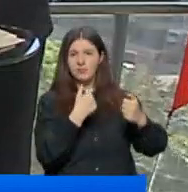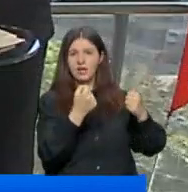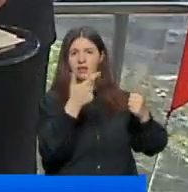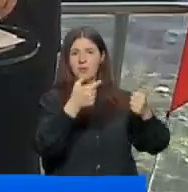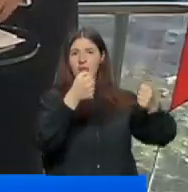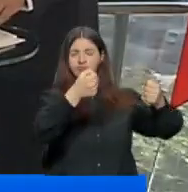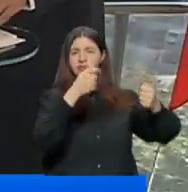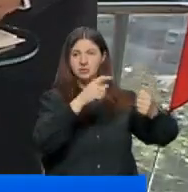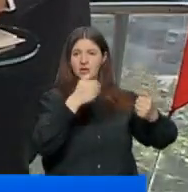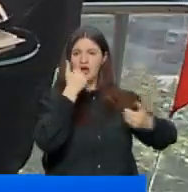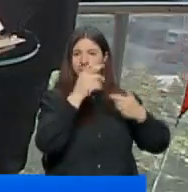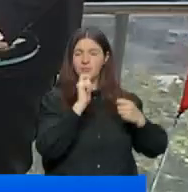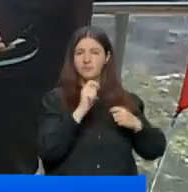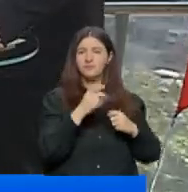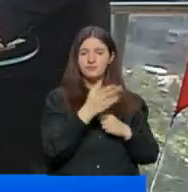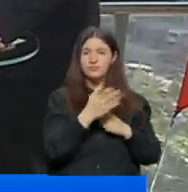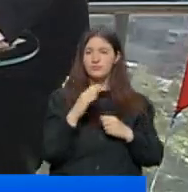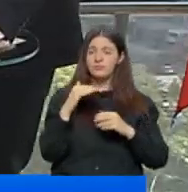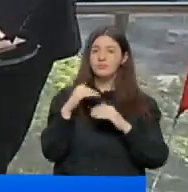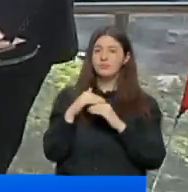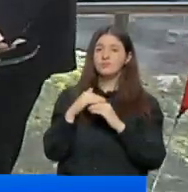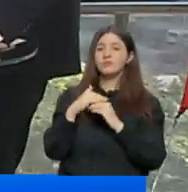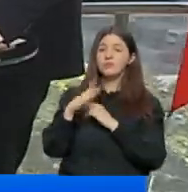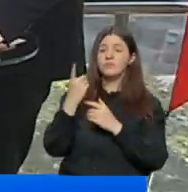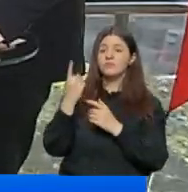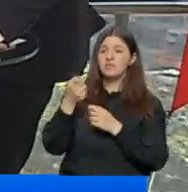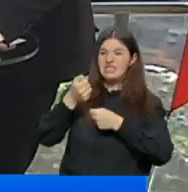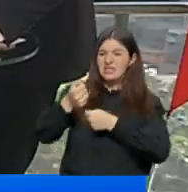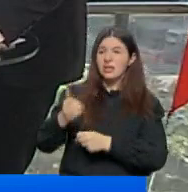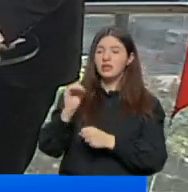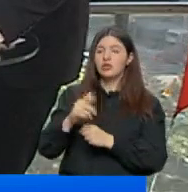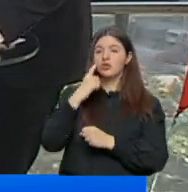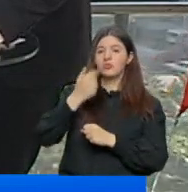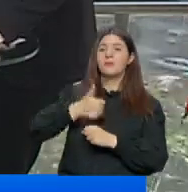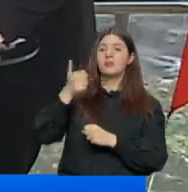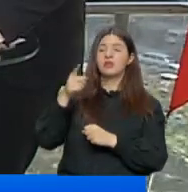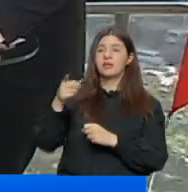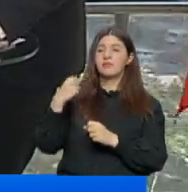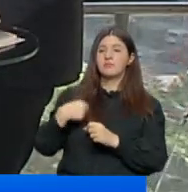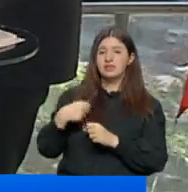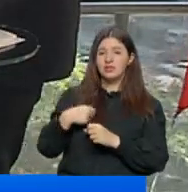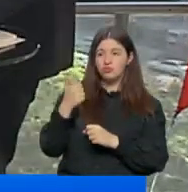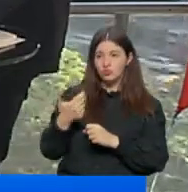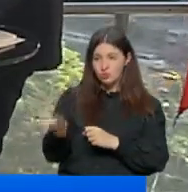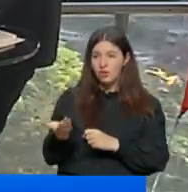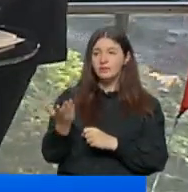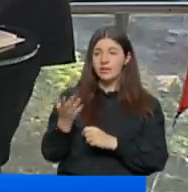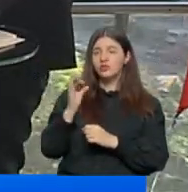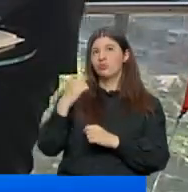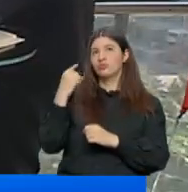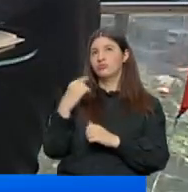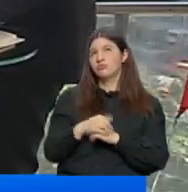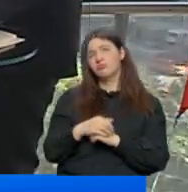da kamerayı göstereyim size anlatırken. Şimdi kamuoyundan bir basınç gelince Cumhurbaşkanı pazartesi günü yani... Şöyle